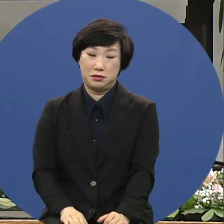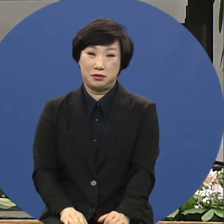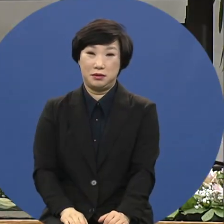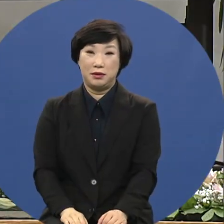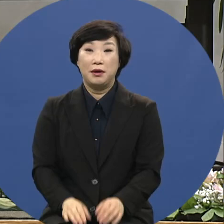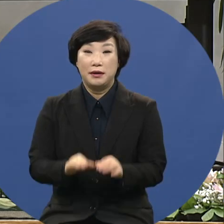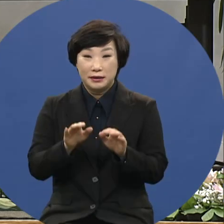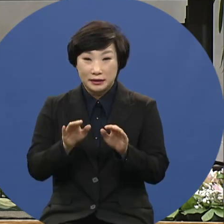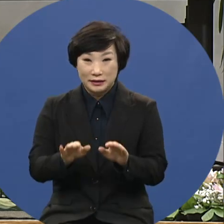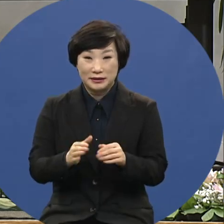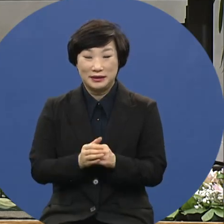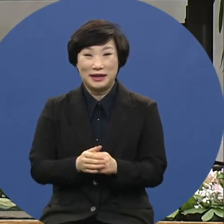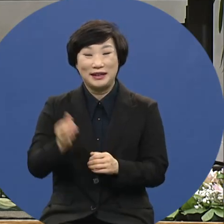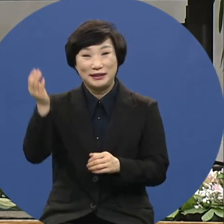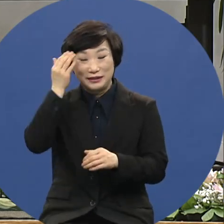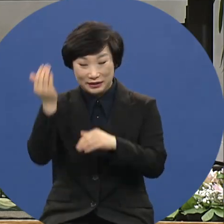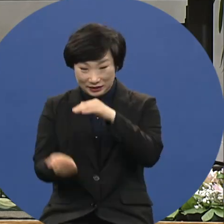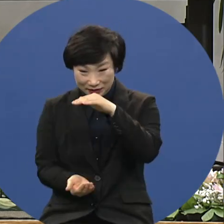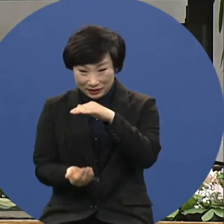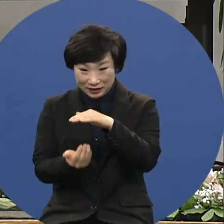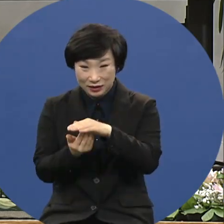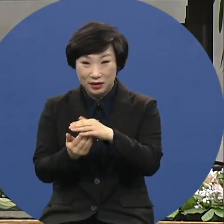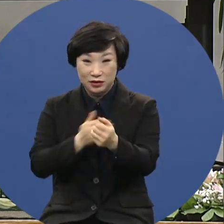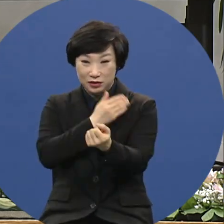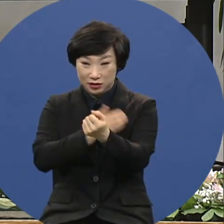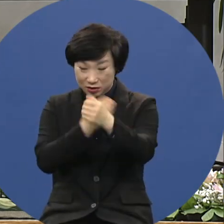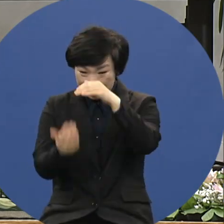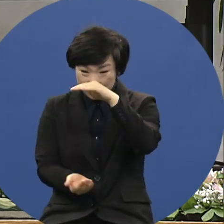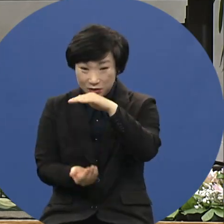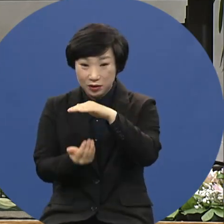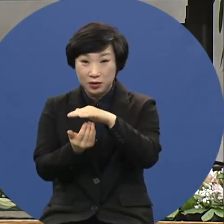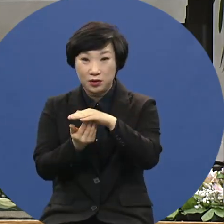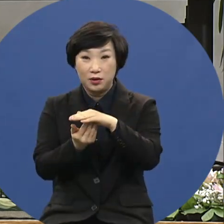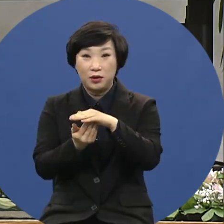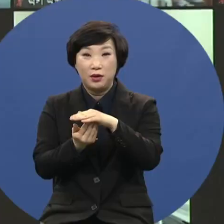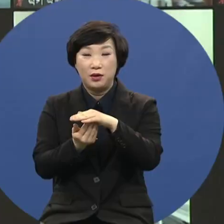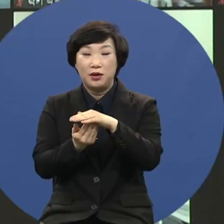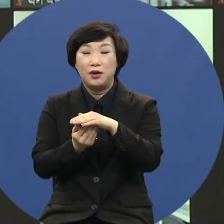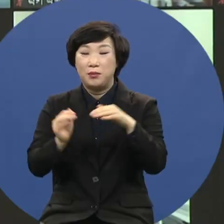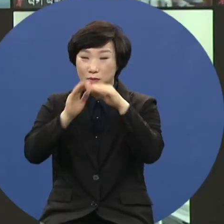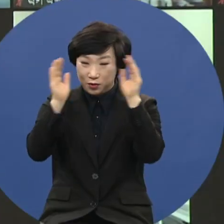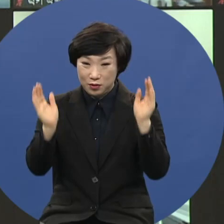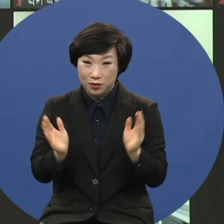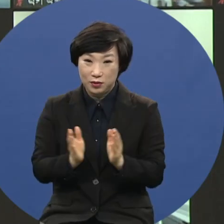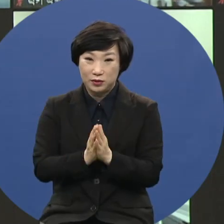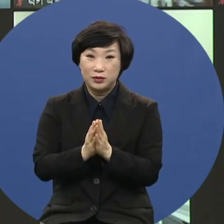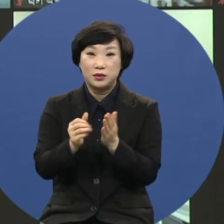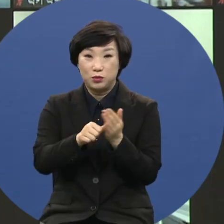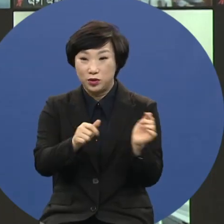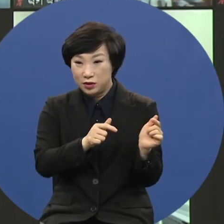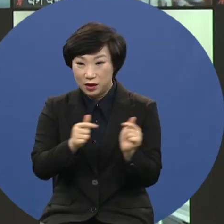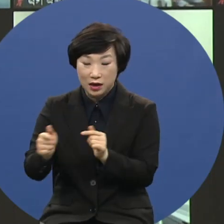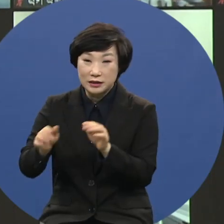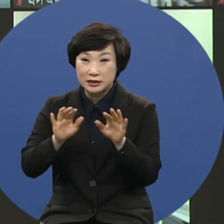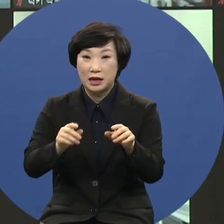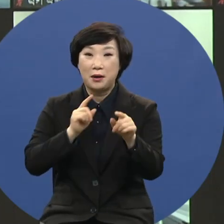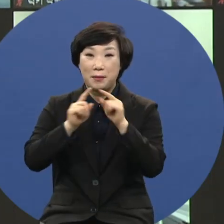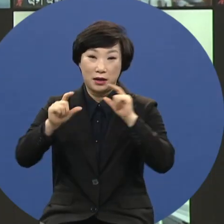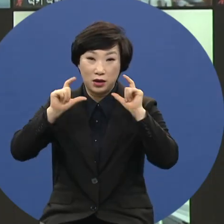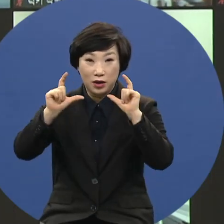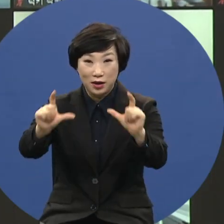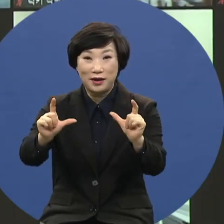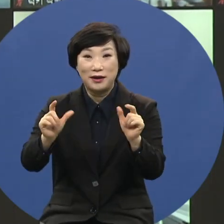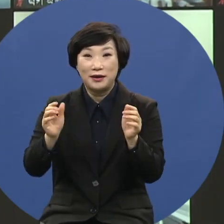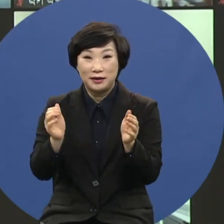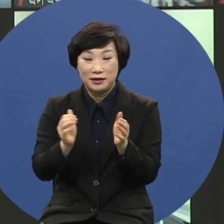그런데 견지하시고 전능하시고 모든 만물을 말씀